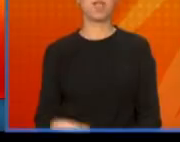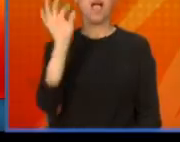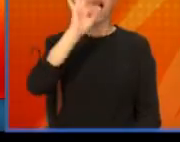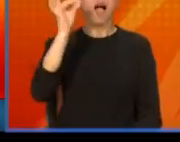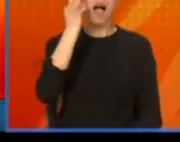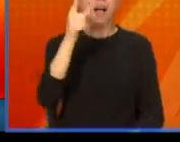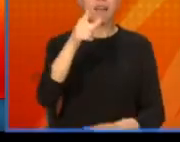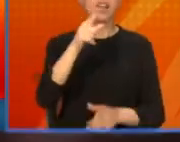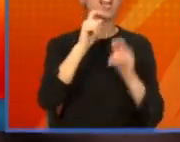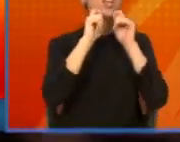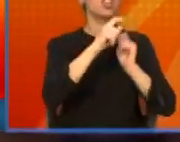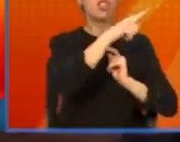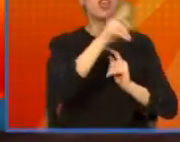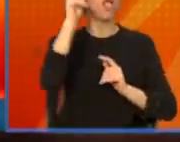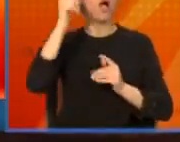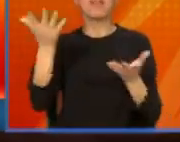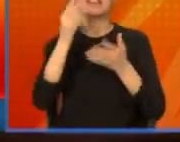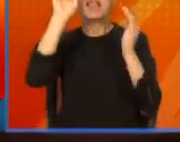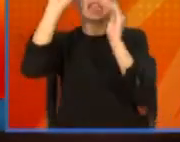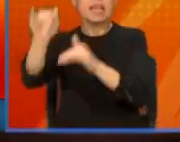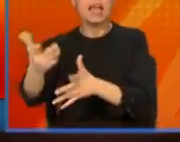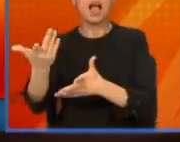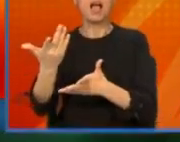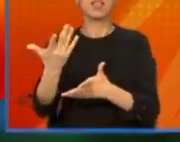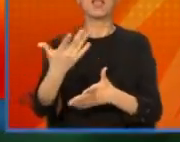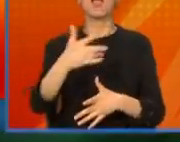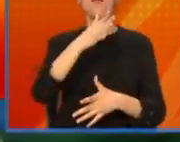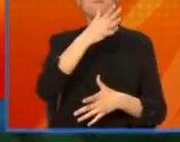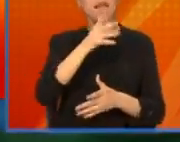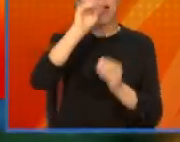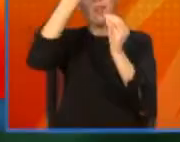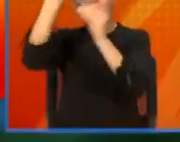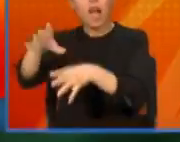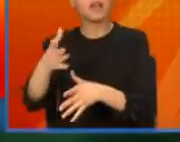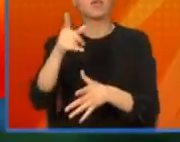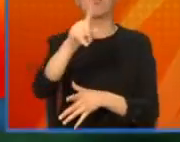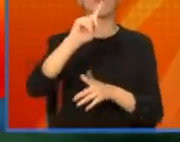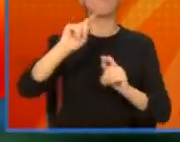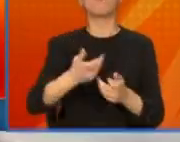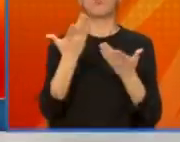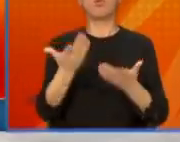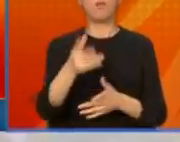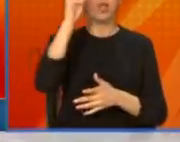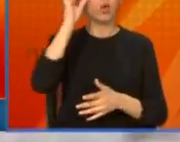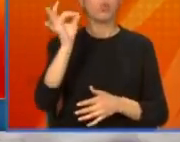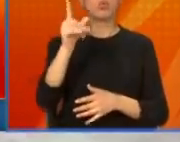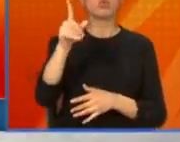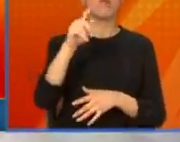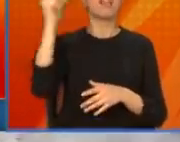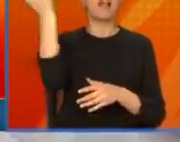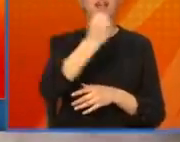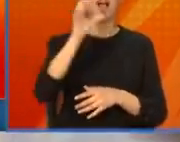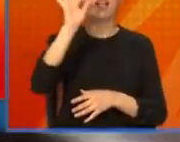Arıların ta Çin'den Amerika'ya nasıl geldiği yahut kasten mi getirildiği hala bilinmezliğini koruyor. Uzmanlar katil